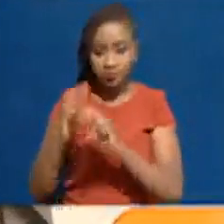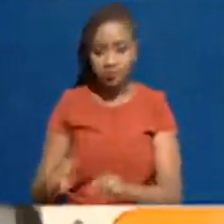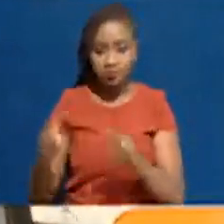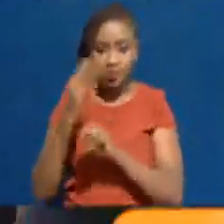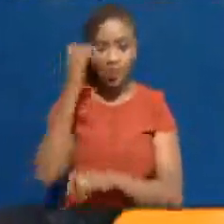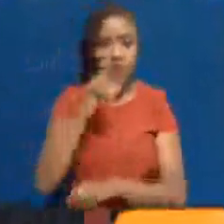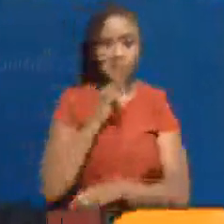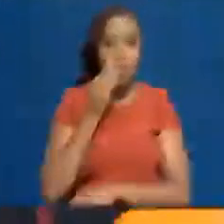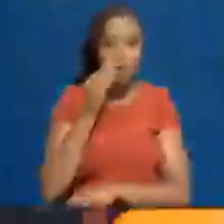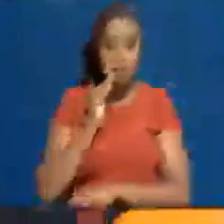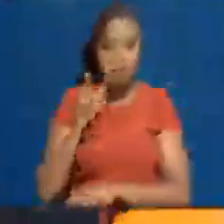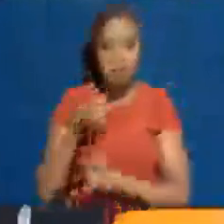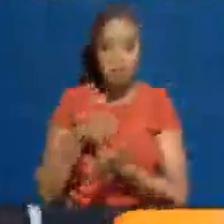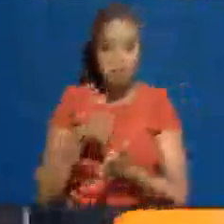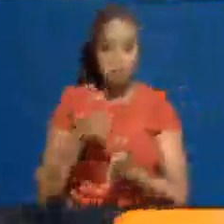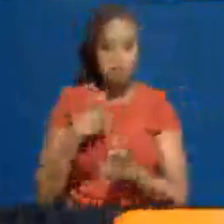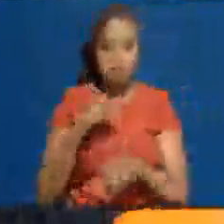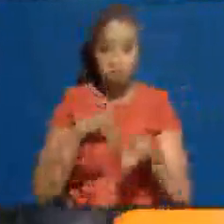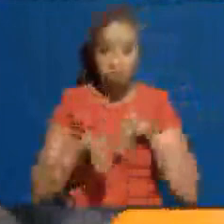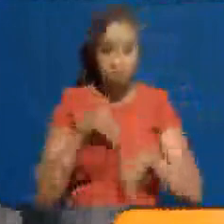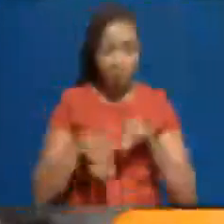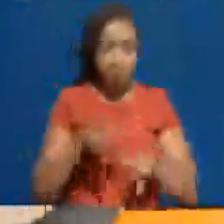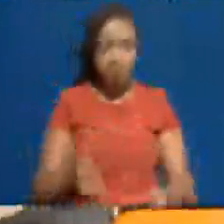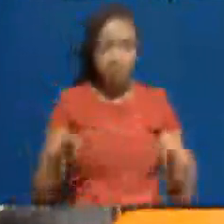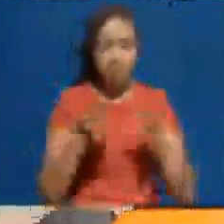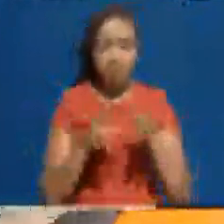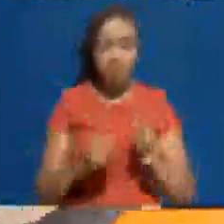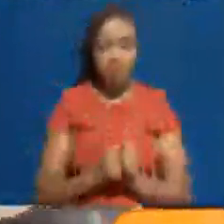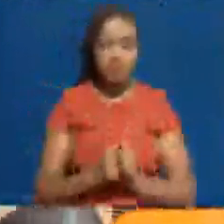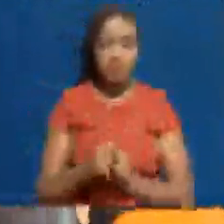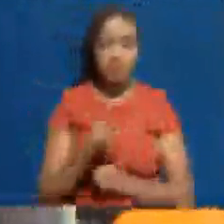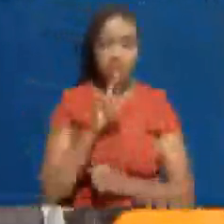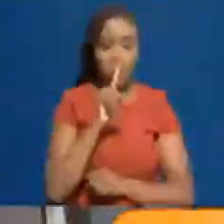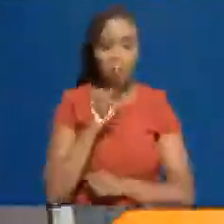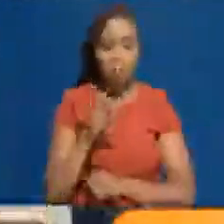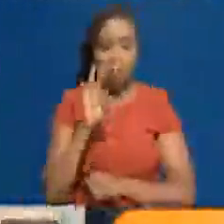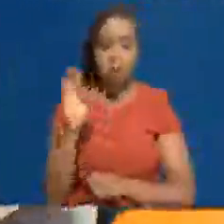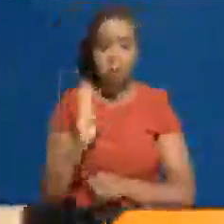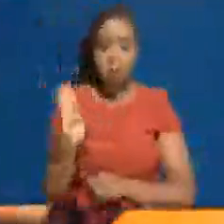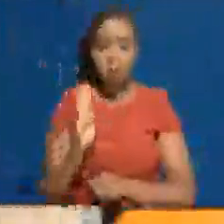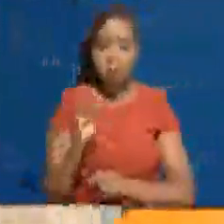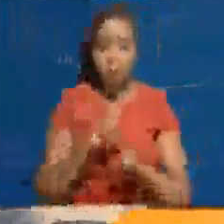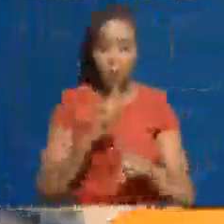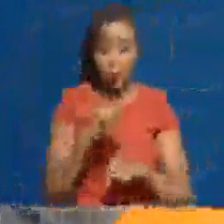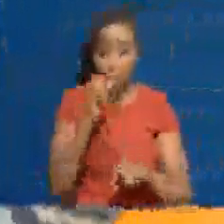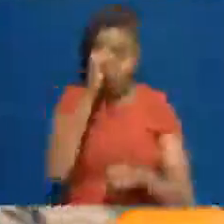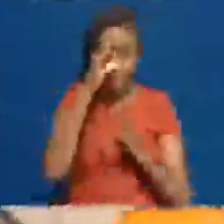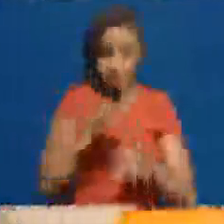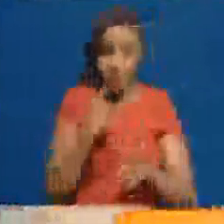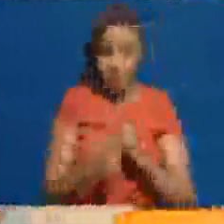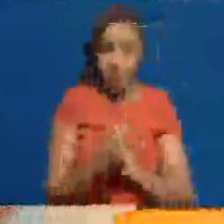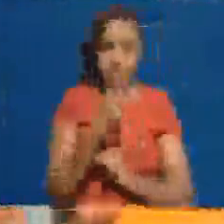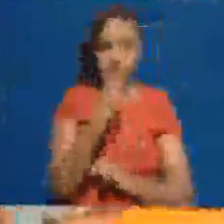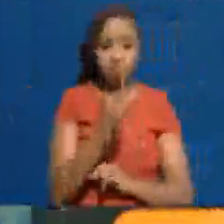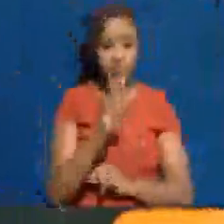paran an daiwa kuh na ufu wa shilingi bilion 1.3 alua gav kati ya mwaka 2013